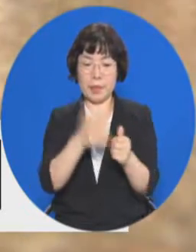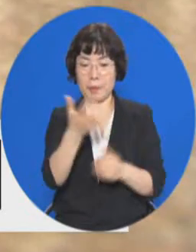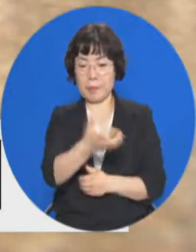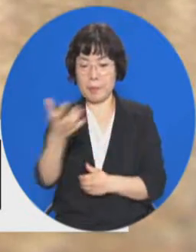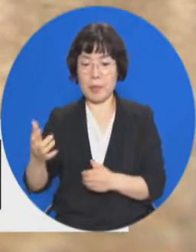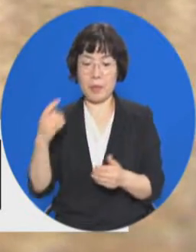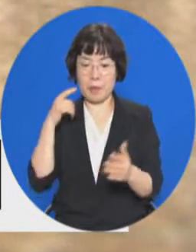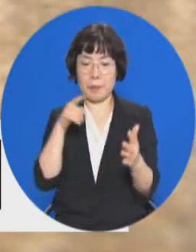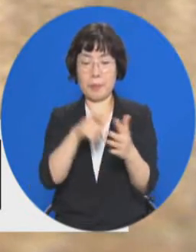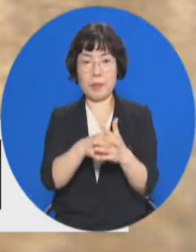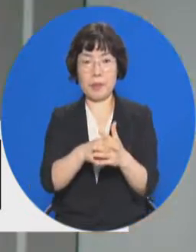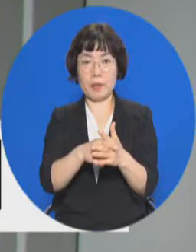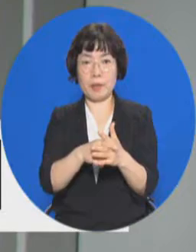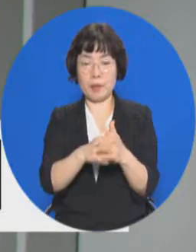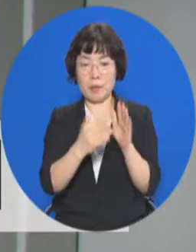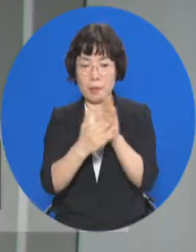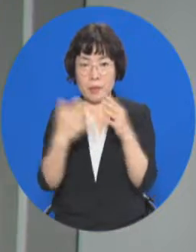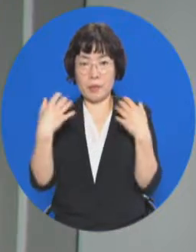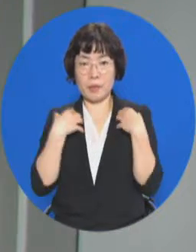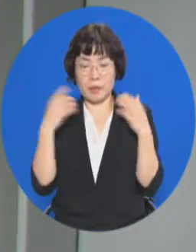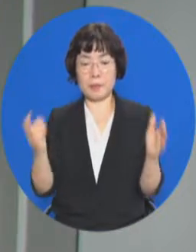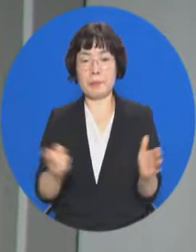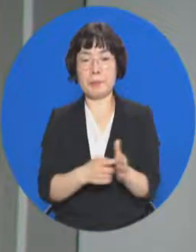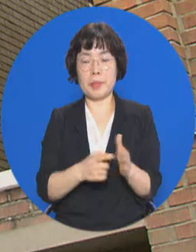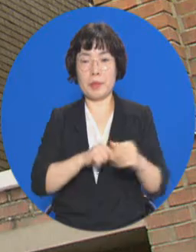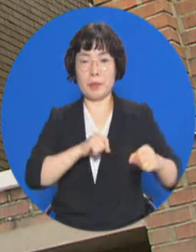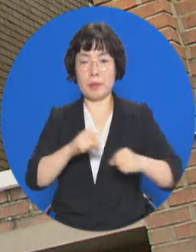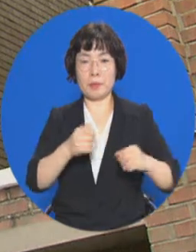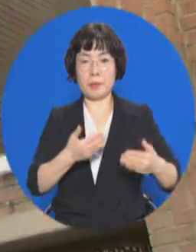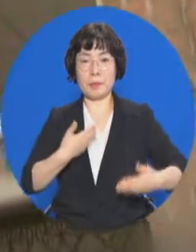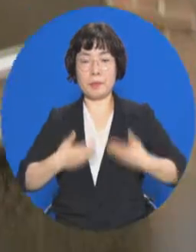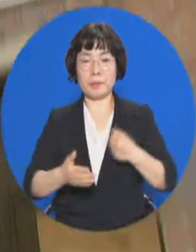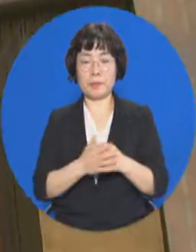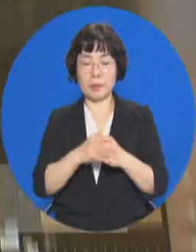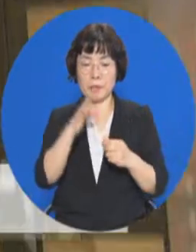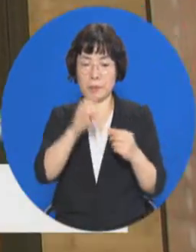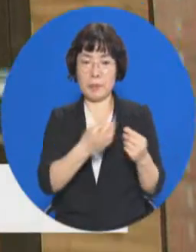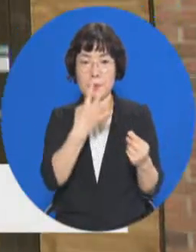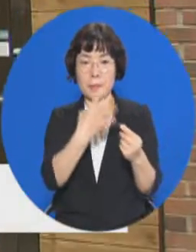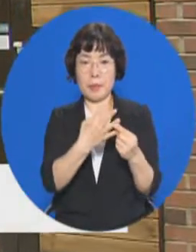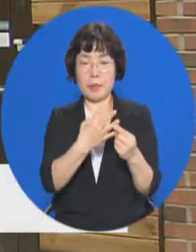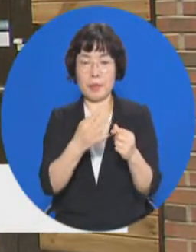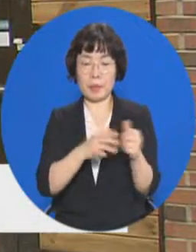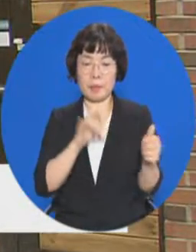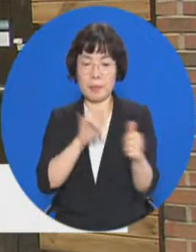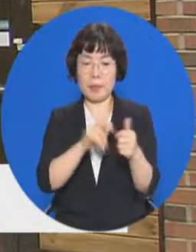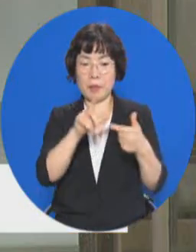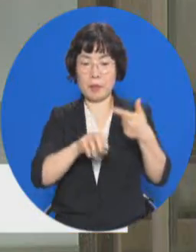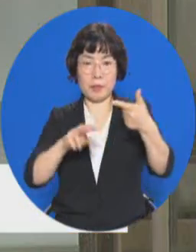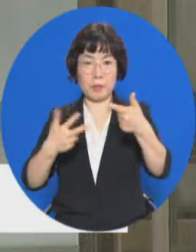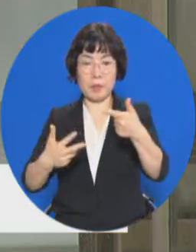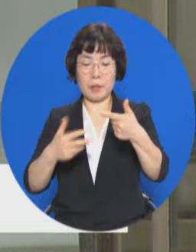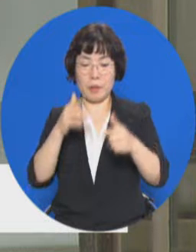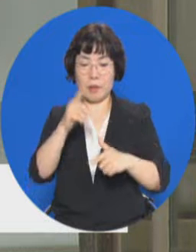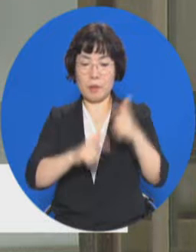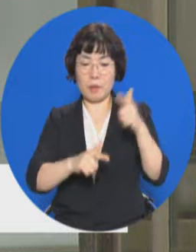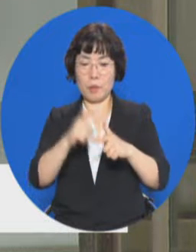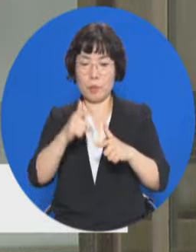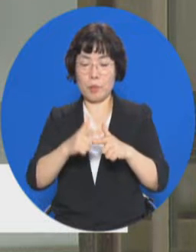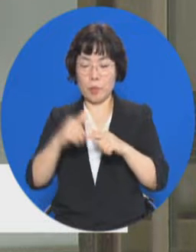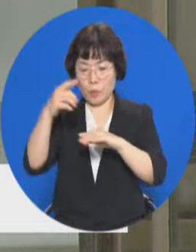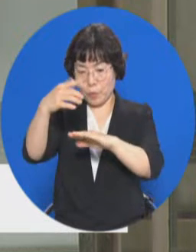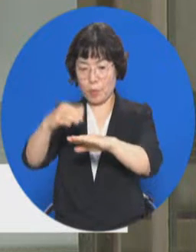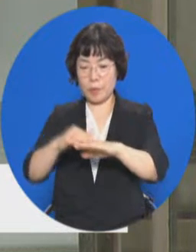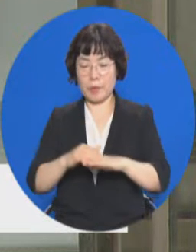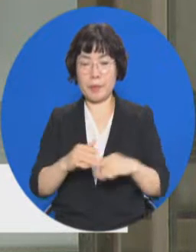경로가 확인되면서 방역당국에 비상이 걸렸습니다. 광주 43번째 확진자는 지난 28일 목포시 상동의 한